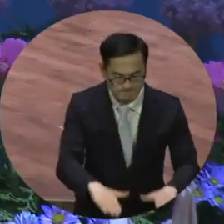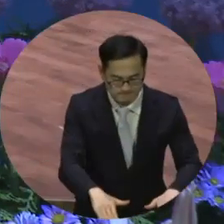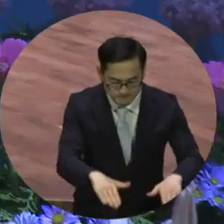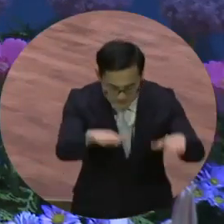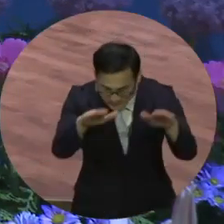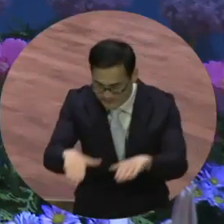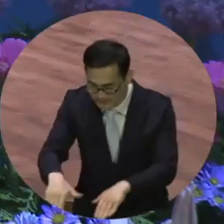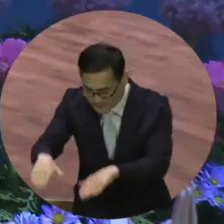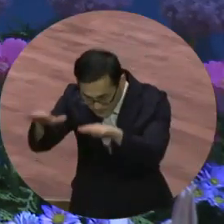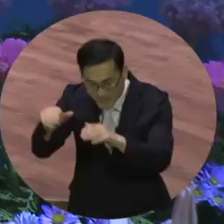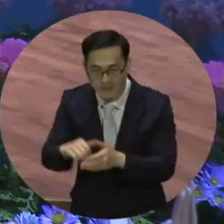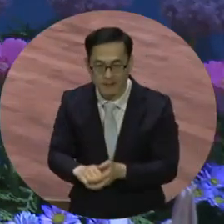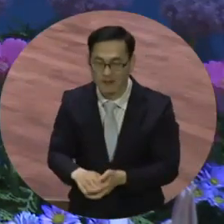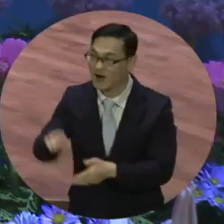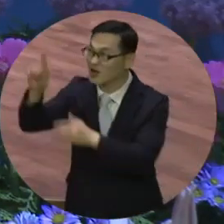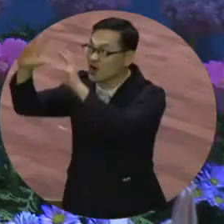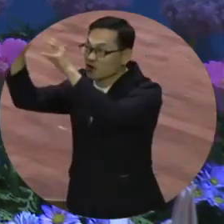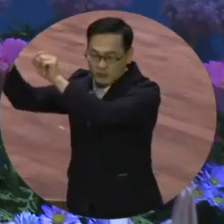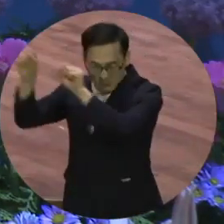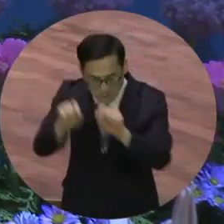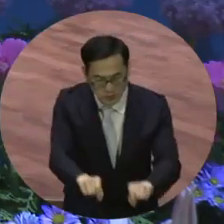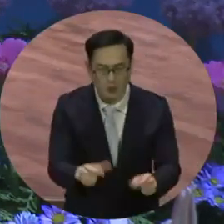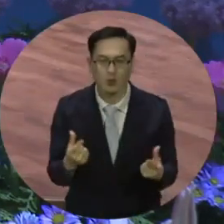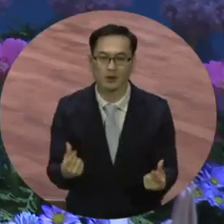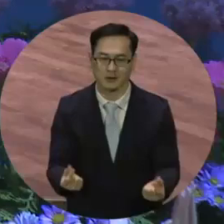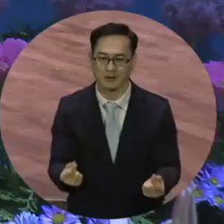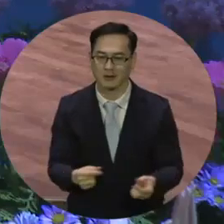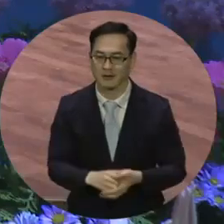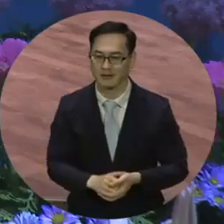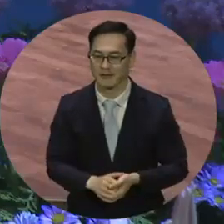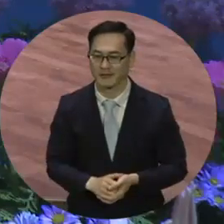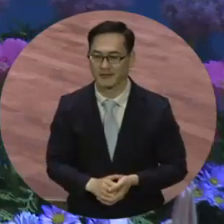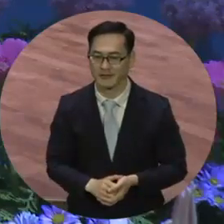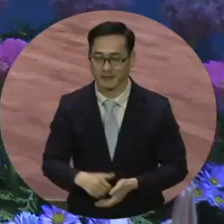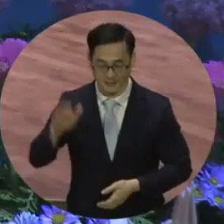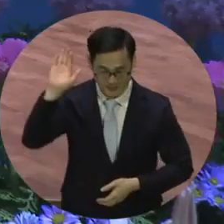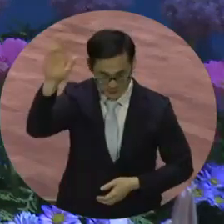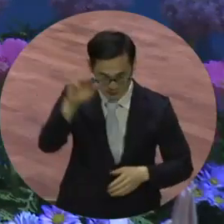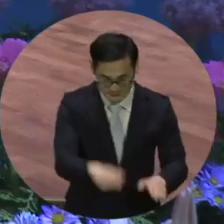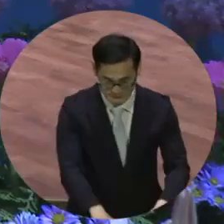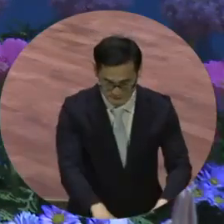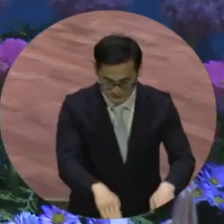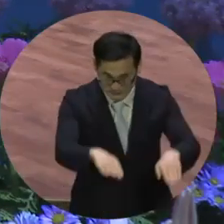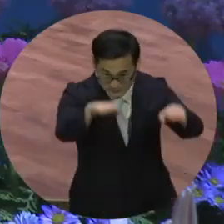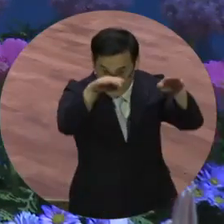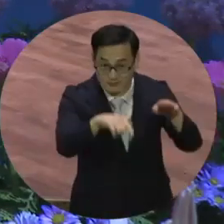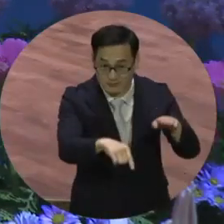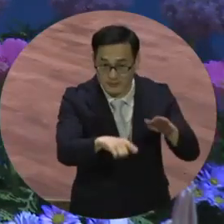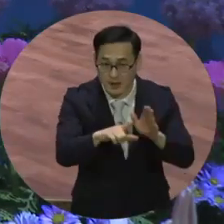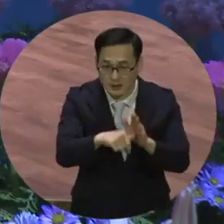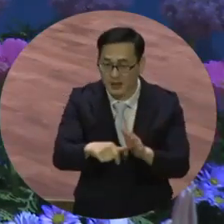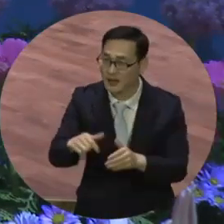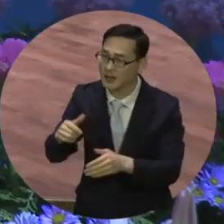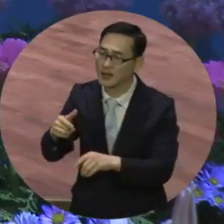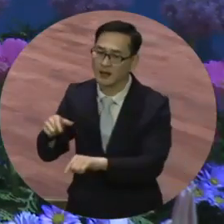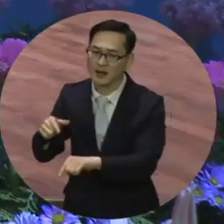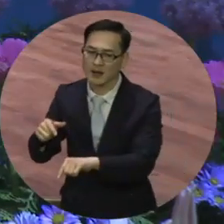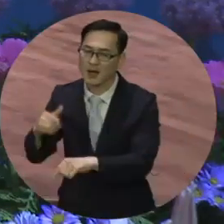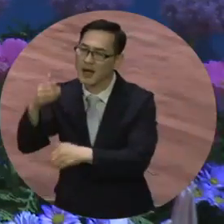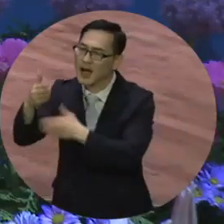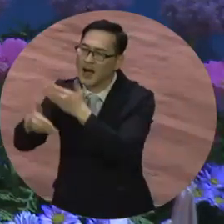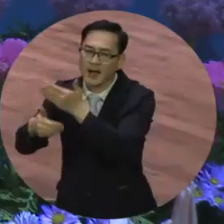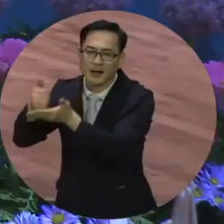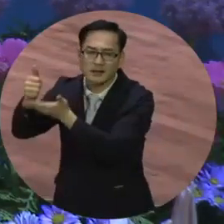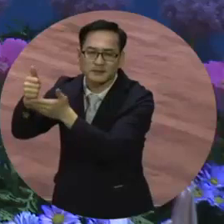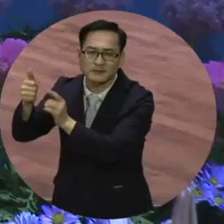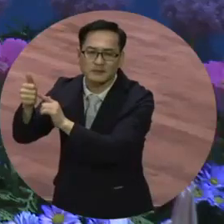여기가 천국이구나. 이들이 앞으로 살아갈 시대는요, 재앙시대예요. 하나님이